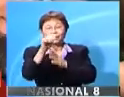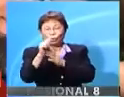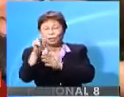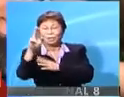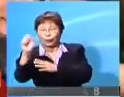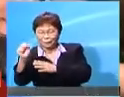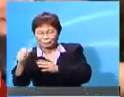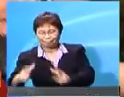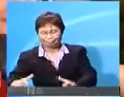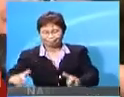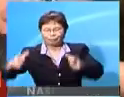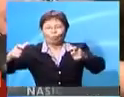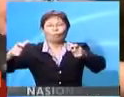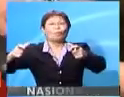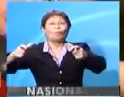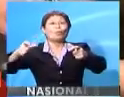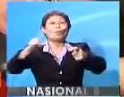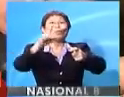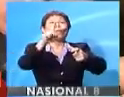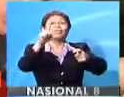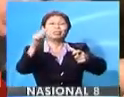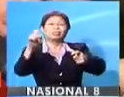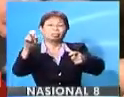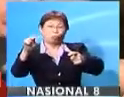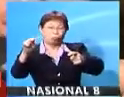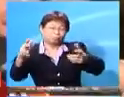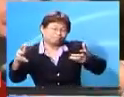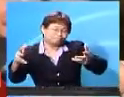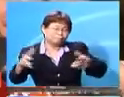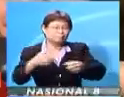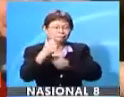$48. We just hope, say next year,